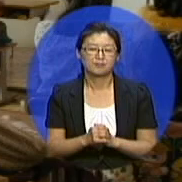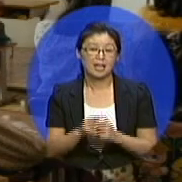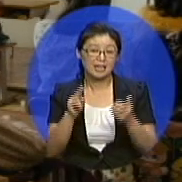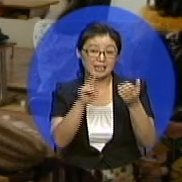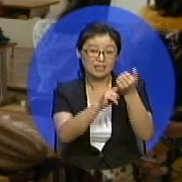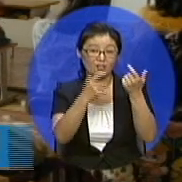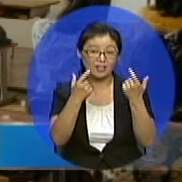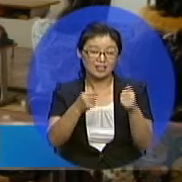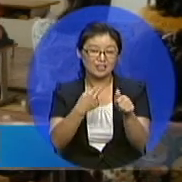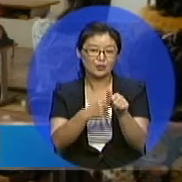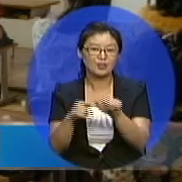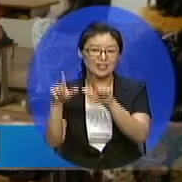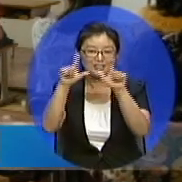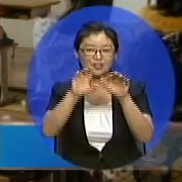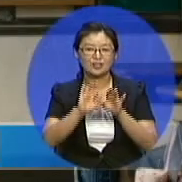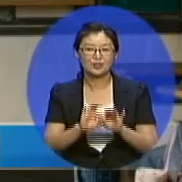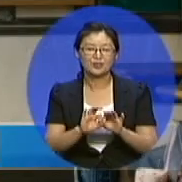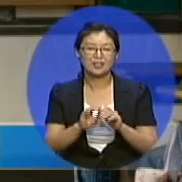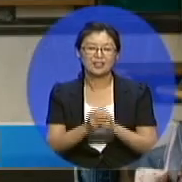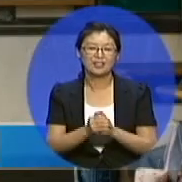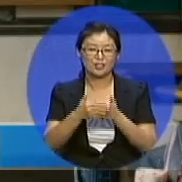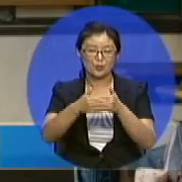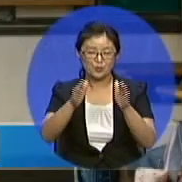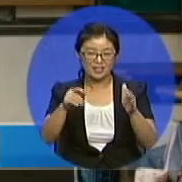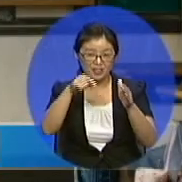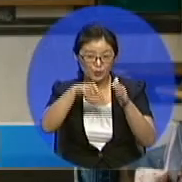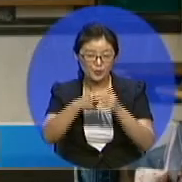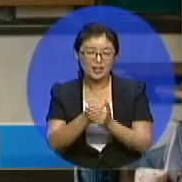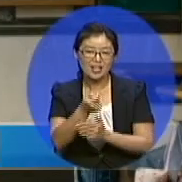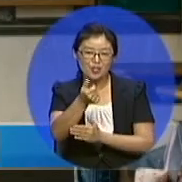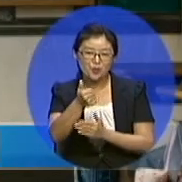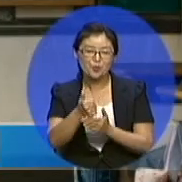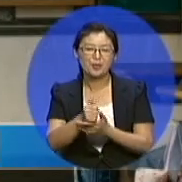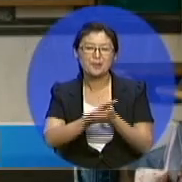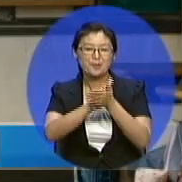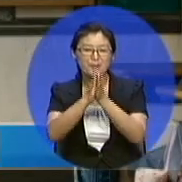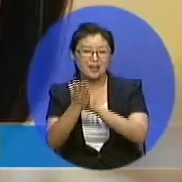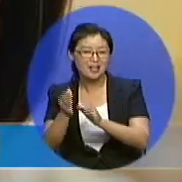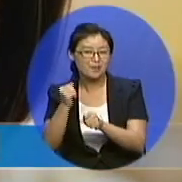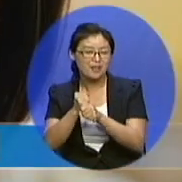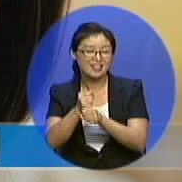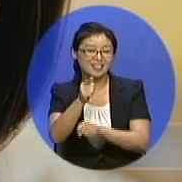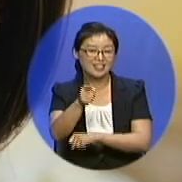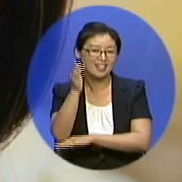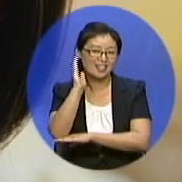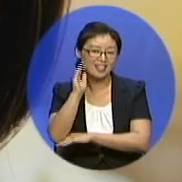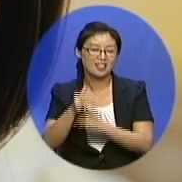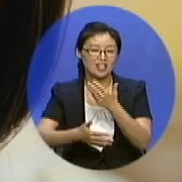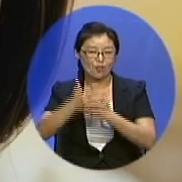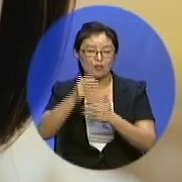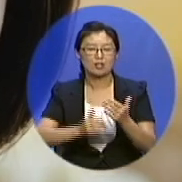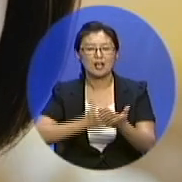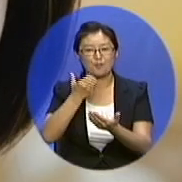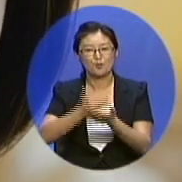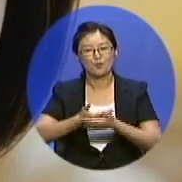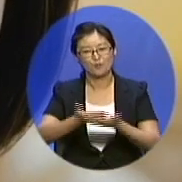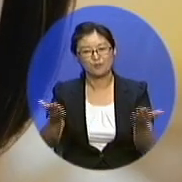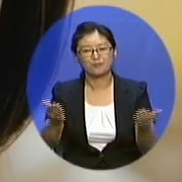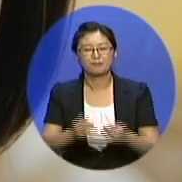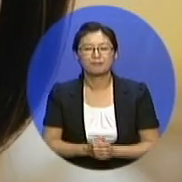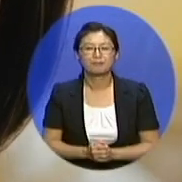기적과도 같았던 교사 생활을 통해 교실 속 작은 변화를 이끌었던 그만의 이야기가 영화 내내 감동적으로